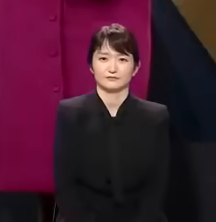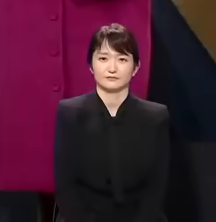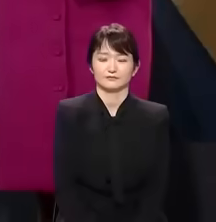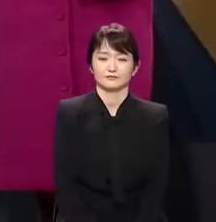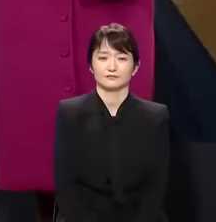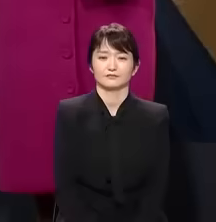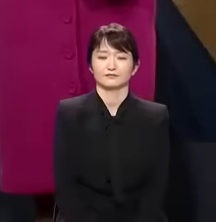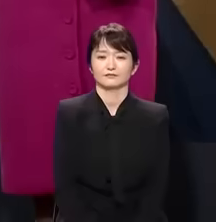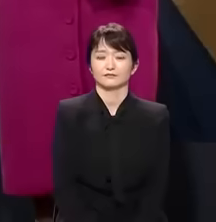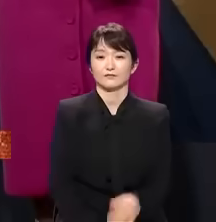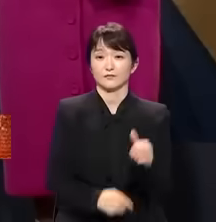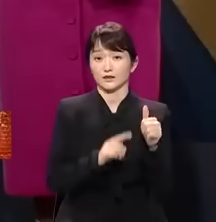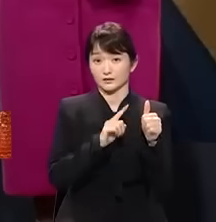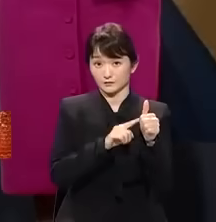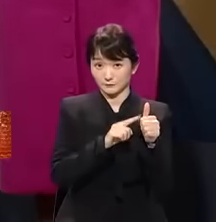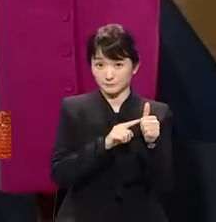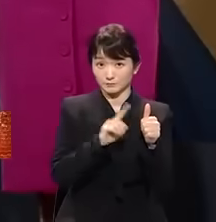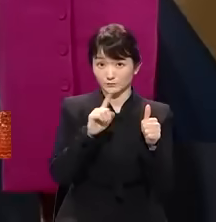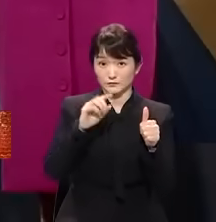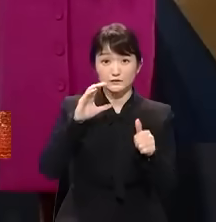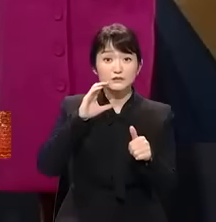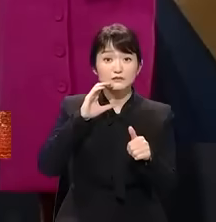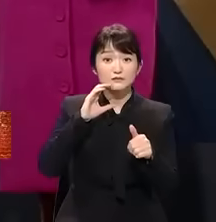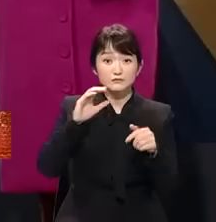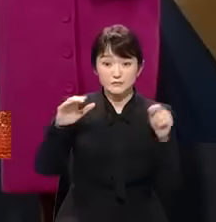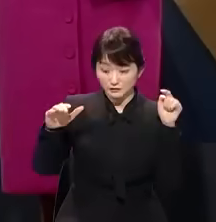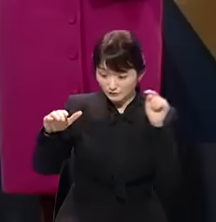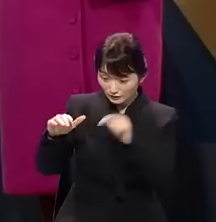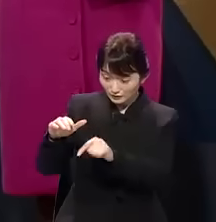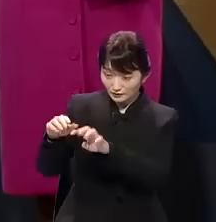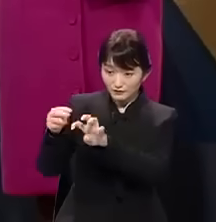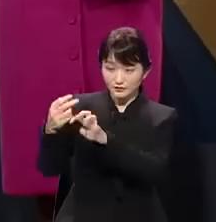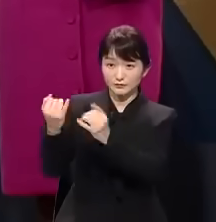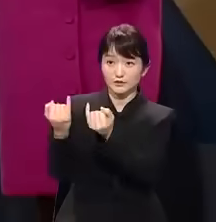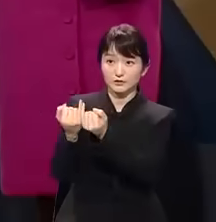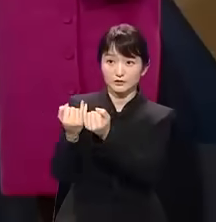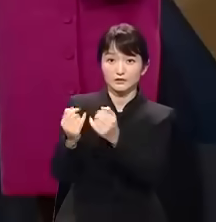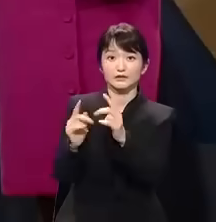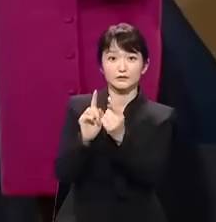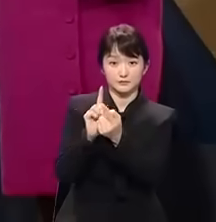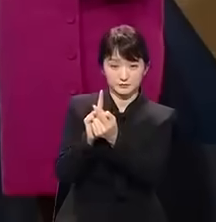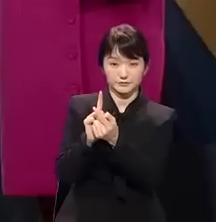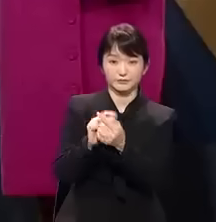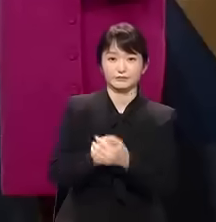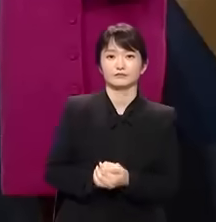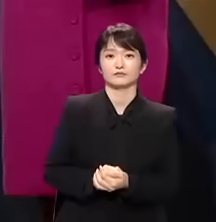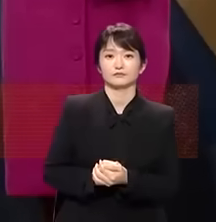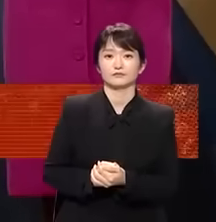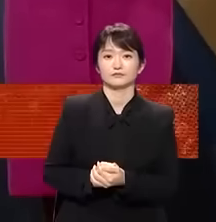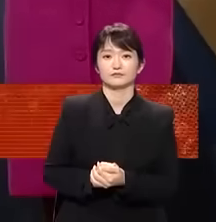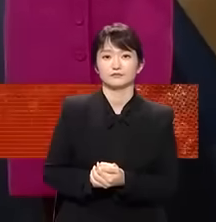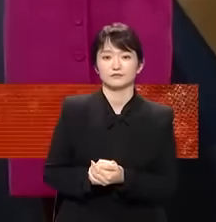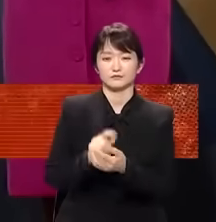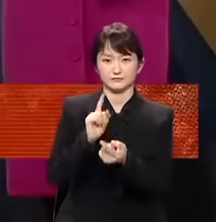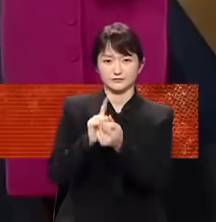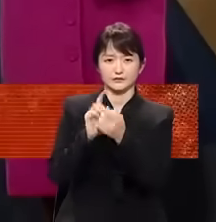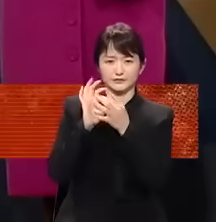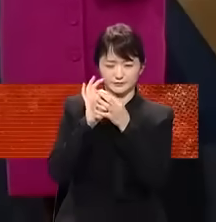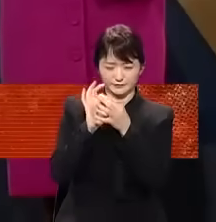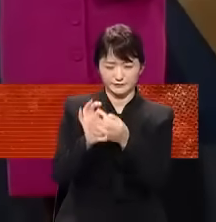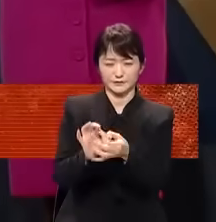이어갑니다 한 남성이 우연히 카페를 찾았다가 40대 여성을 만나게 됐습니다 두 사람은 만남을 지속하며